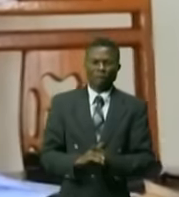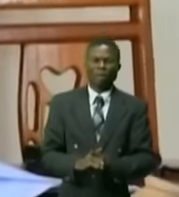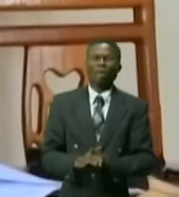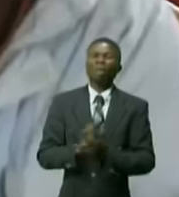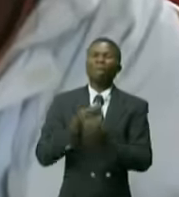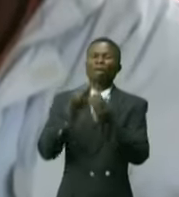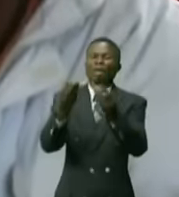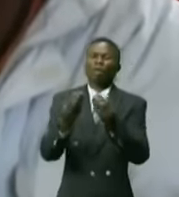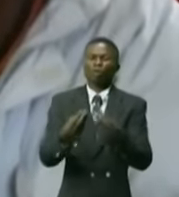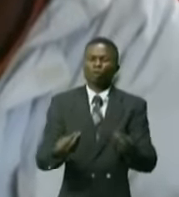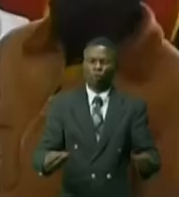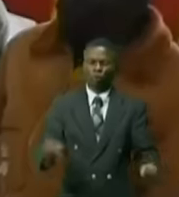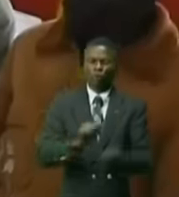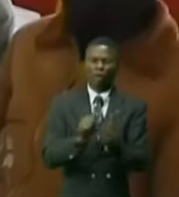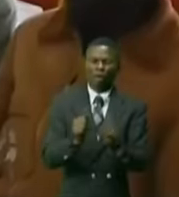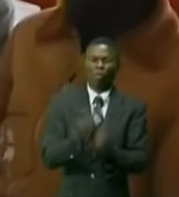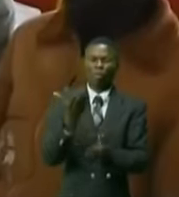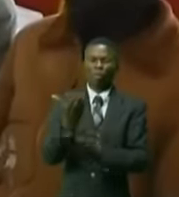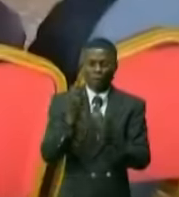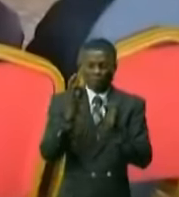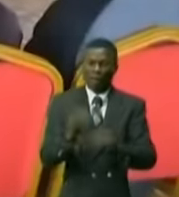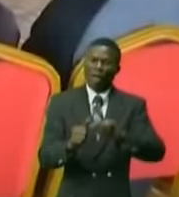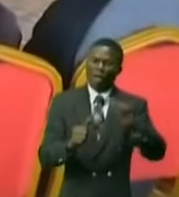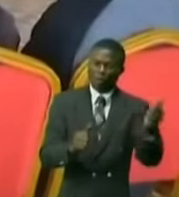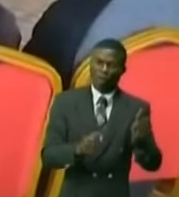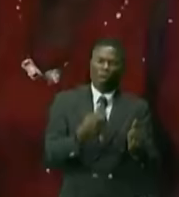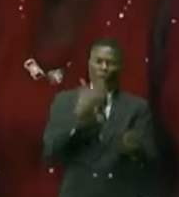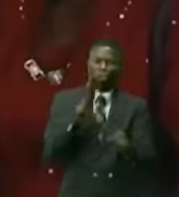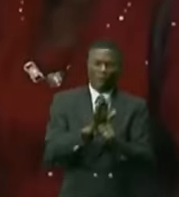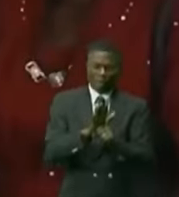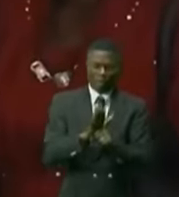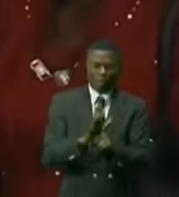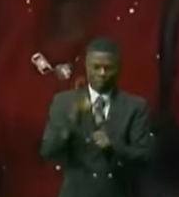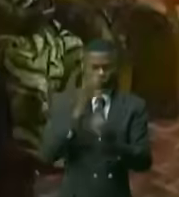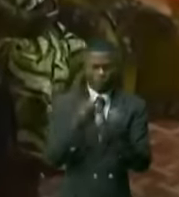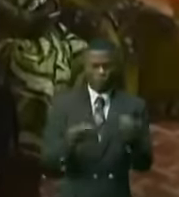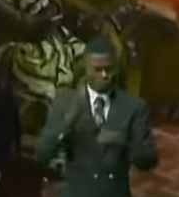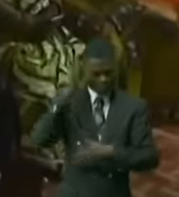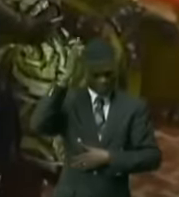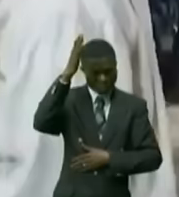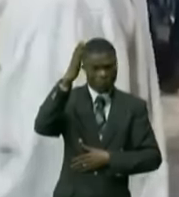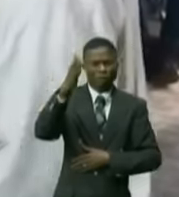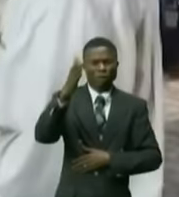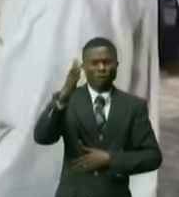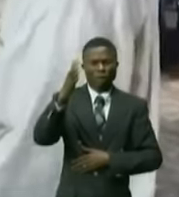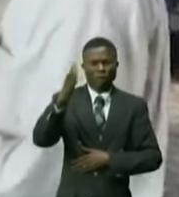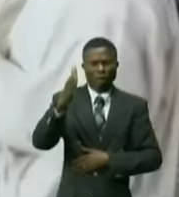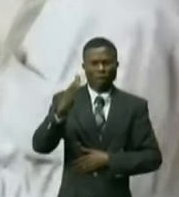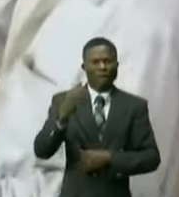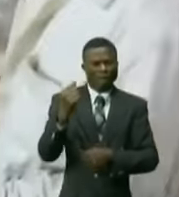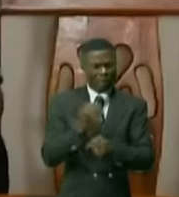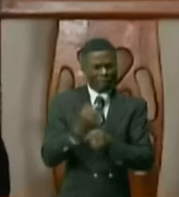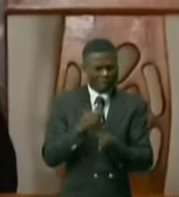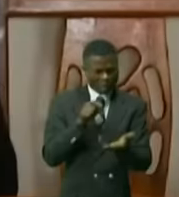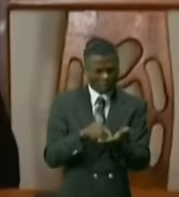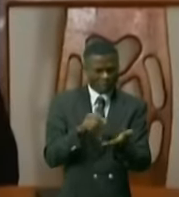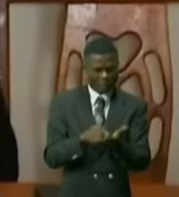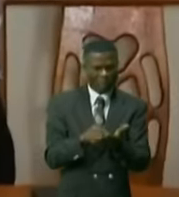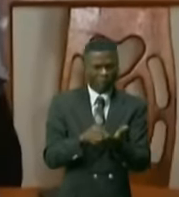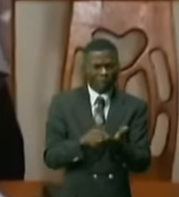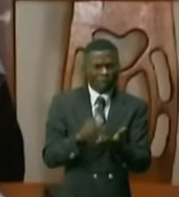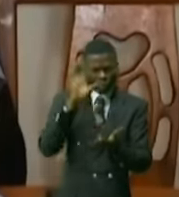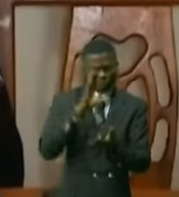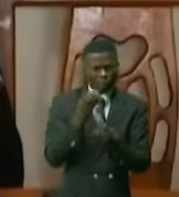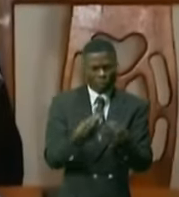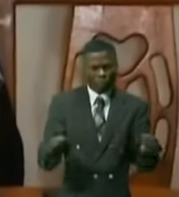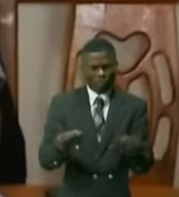certaines solutions à certains problèmes posés, alors que pour d'autres, il a promis d'étudier attentivement chaque cahier des charges et travailler sur des solutions